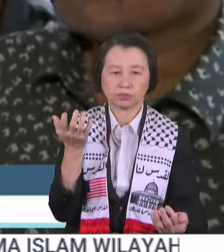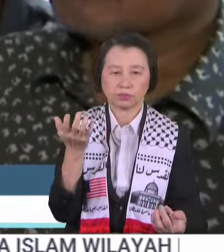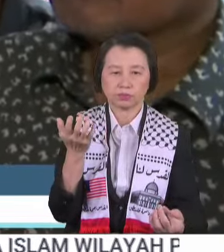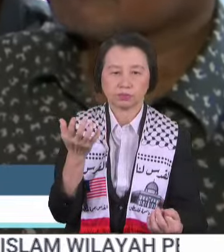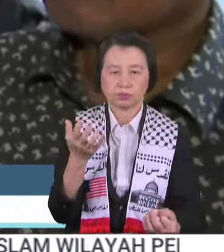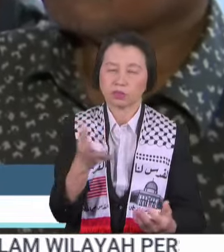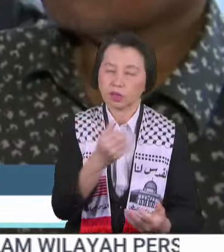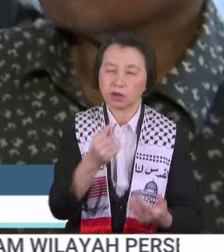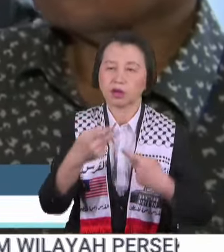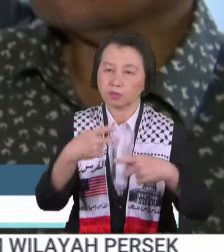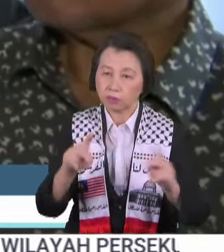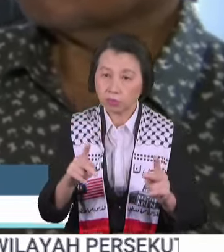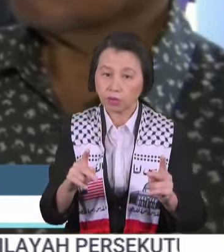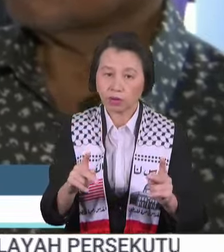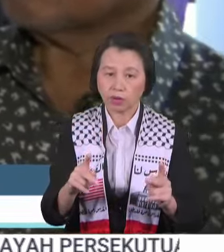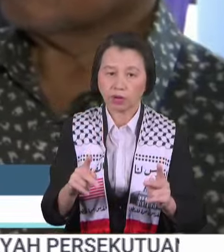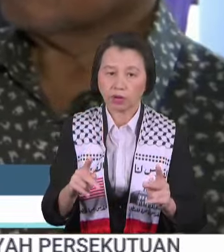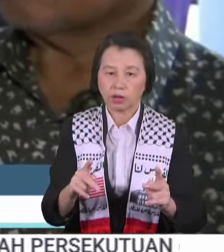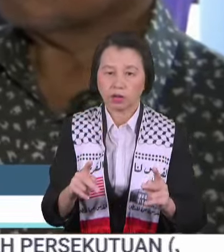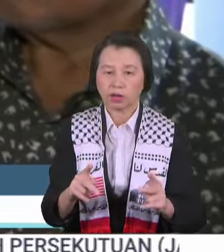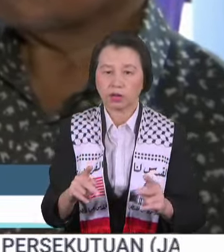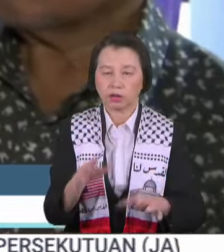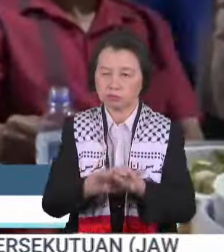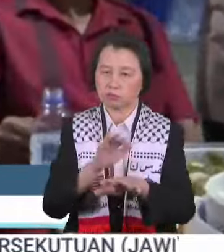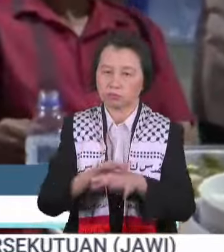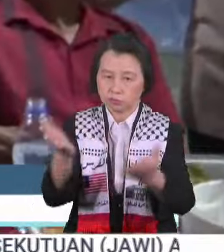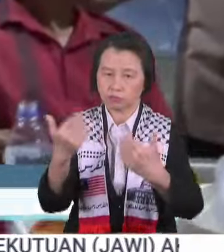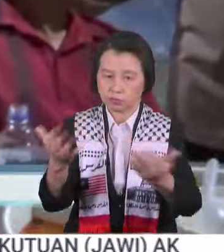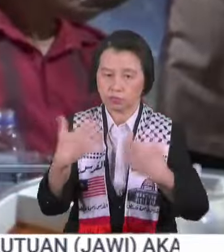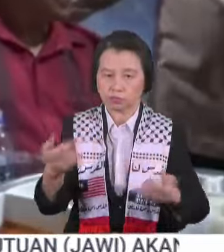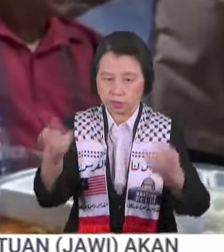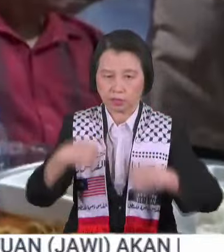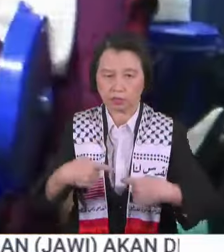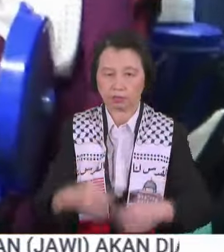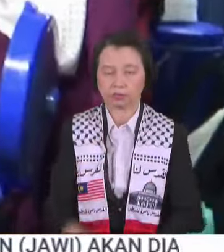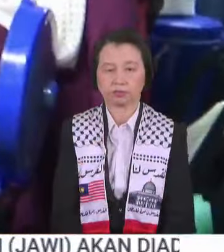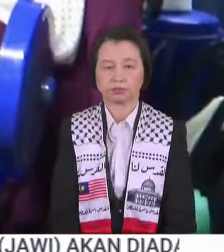ruang dan peluang yang ada ini, harap ramai-ramailah kita datang.